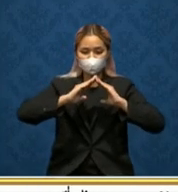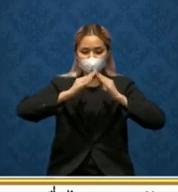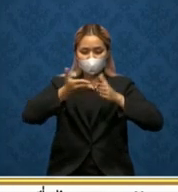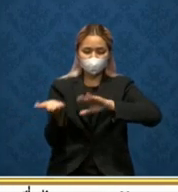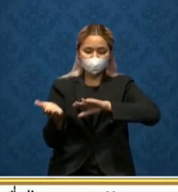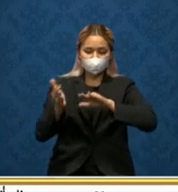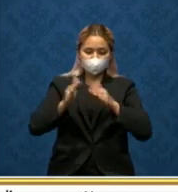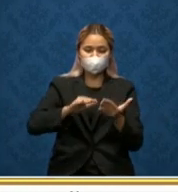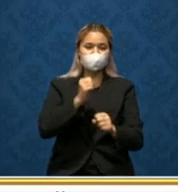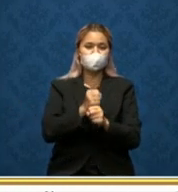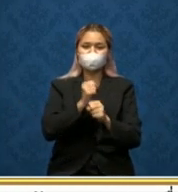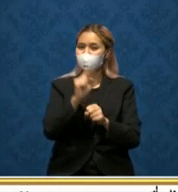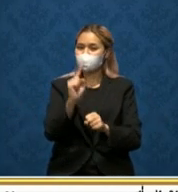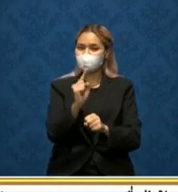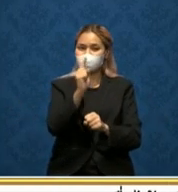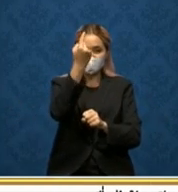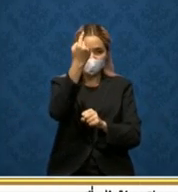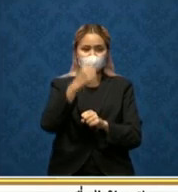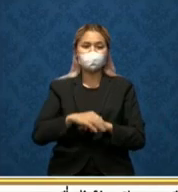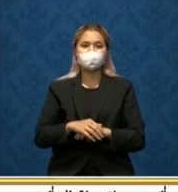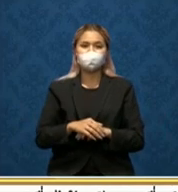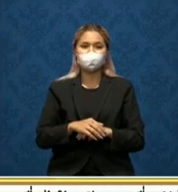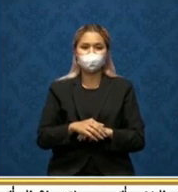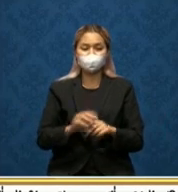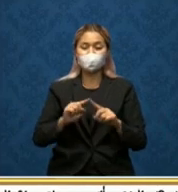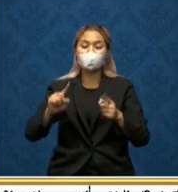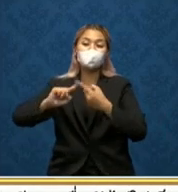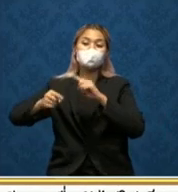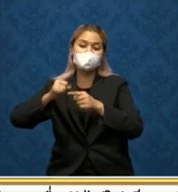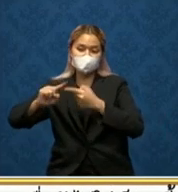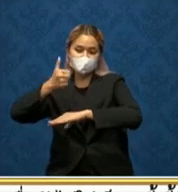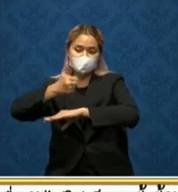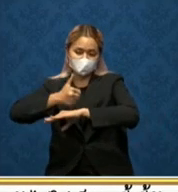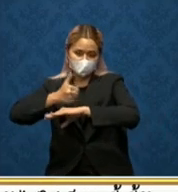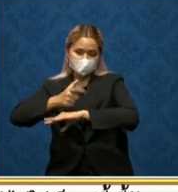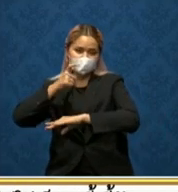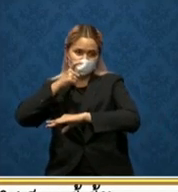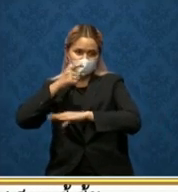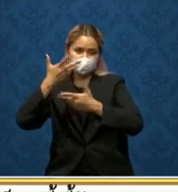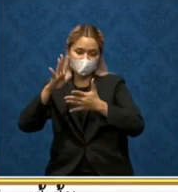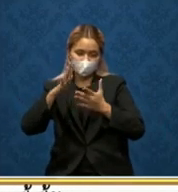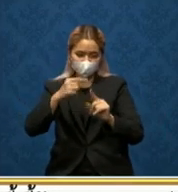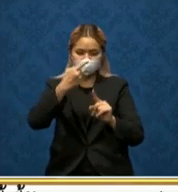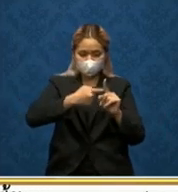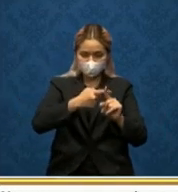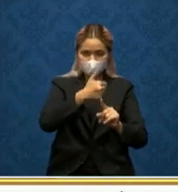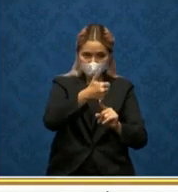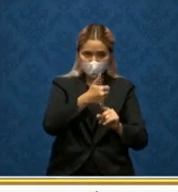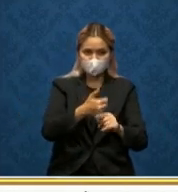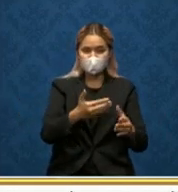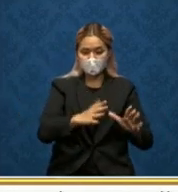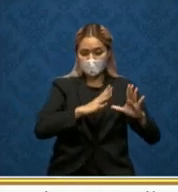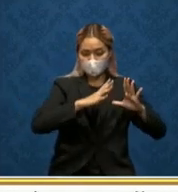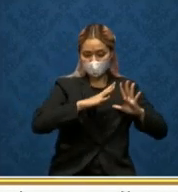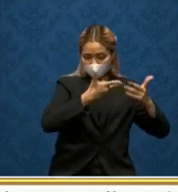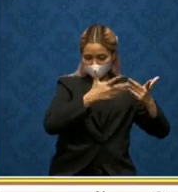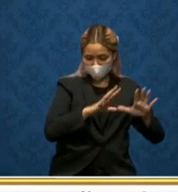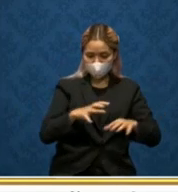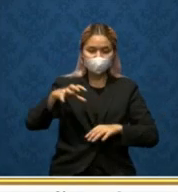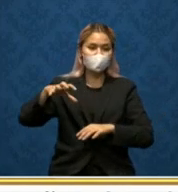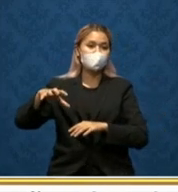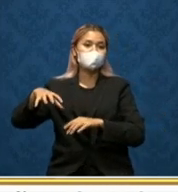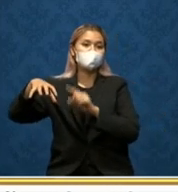เงินภาษีประชาชนแต่ประชาชนอาจจะต้องมีเพื่อนเป็นนายพลด้วยถึงจะได้ใช้มีธุรกิจที่พักแล้วก็ต้องมีธุรกิจท่องเที่ยวท่านประธานจะได้ครบวงจรครับ